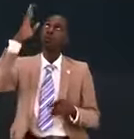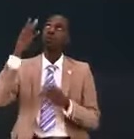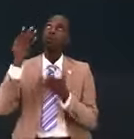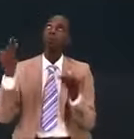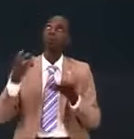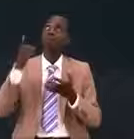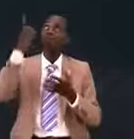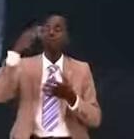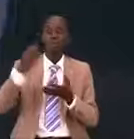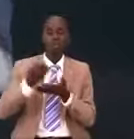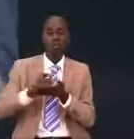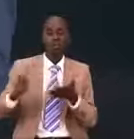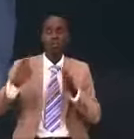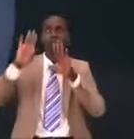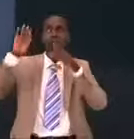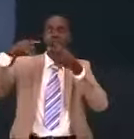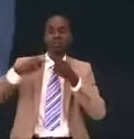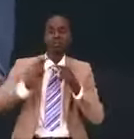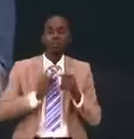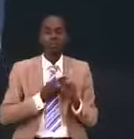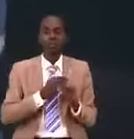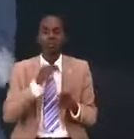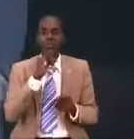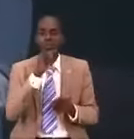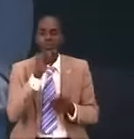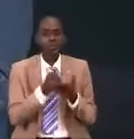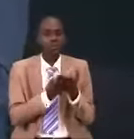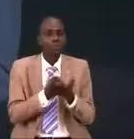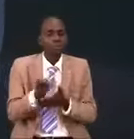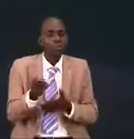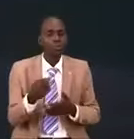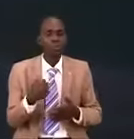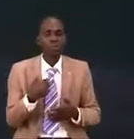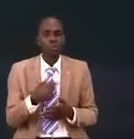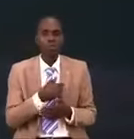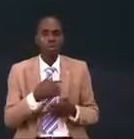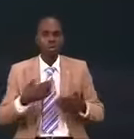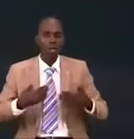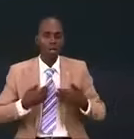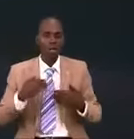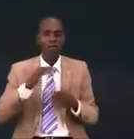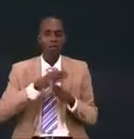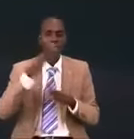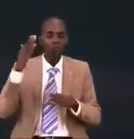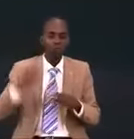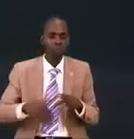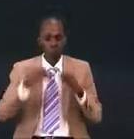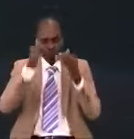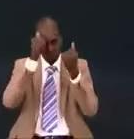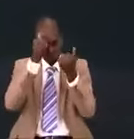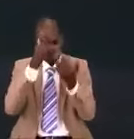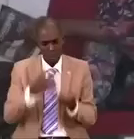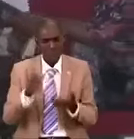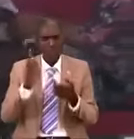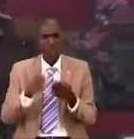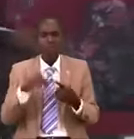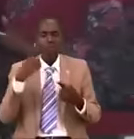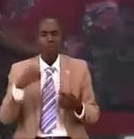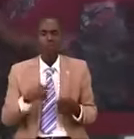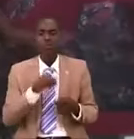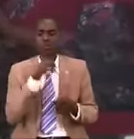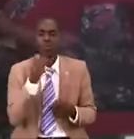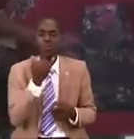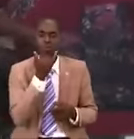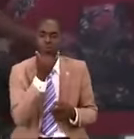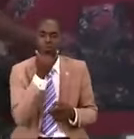avoir l'obéissance implicite au message infaillible venant du Seigneur voyez José chapitre 1 nous